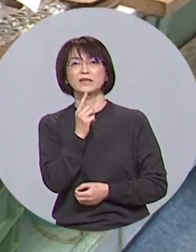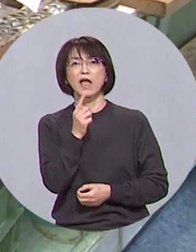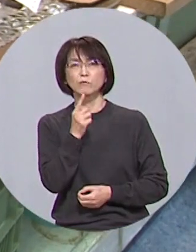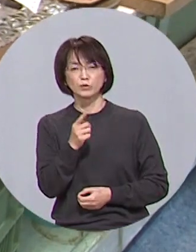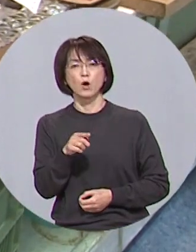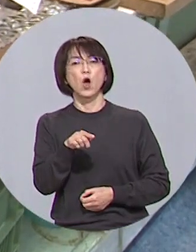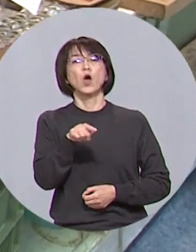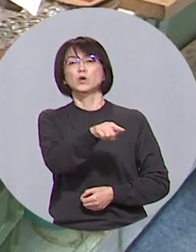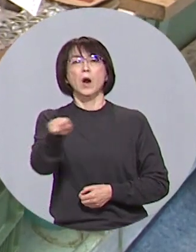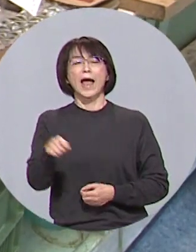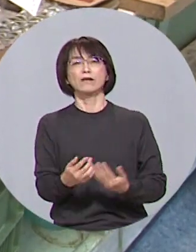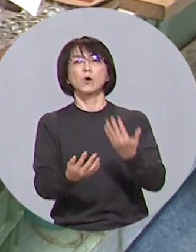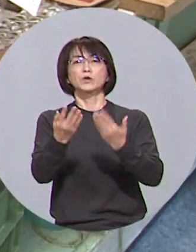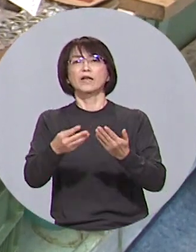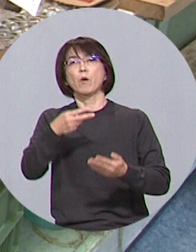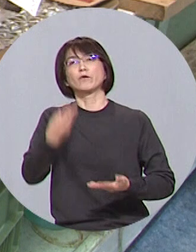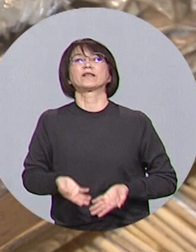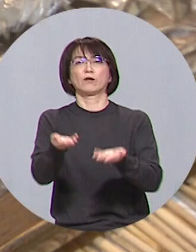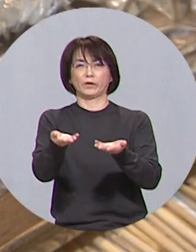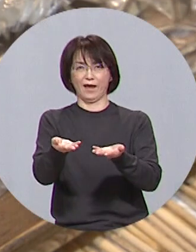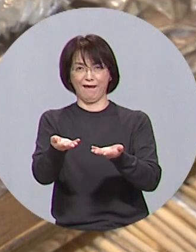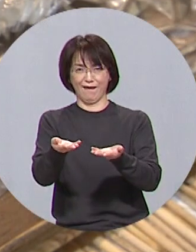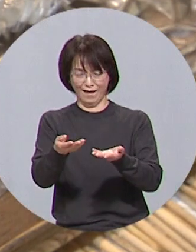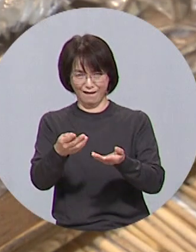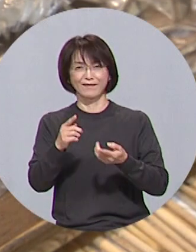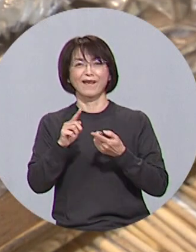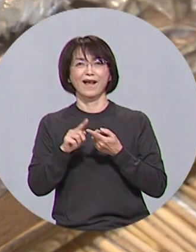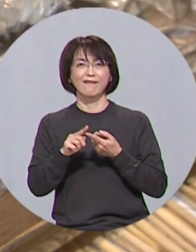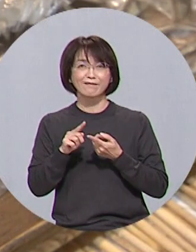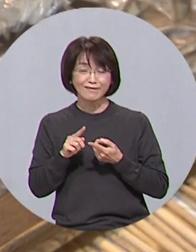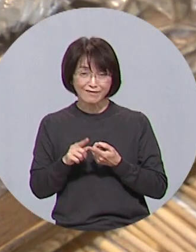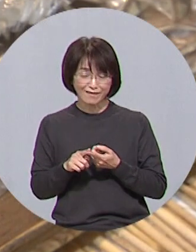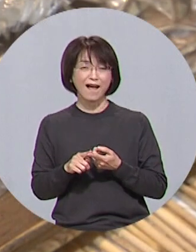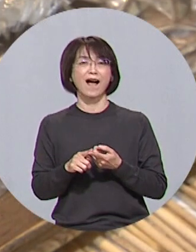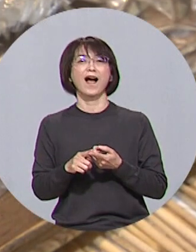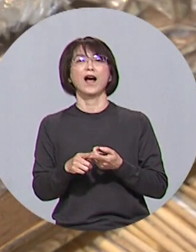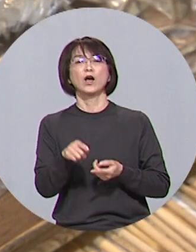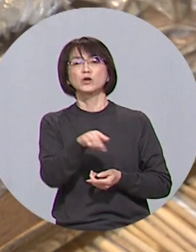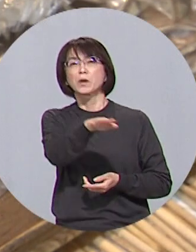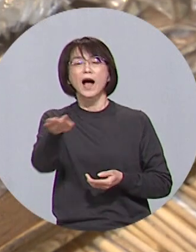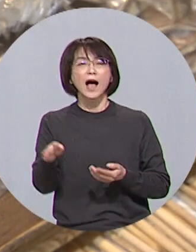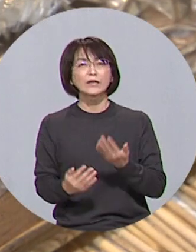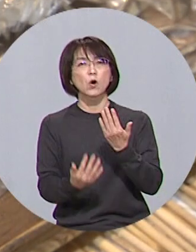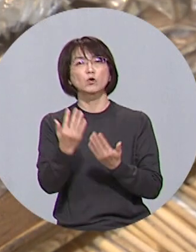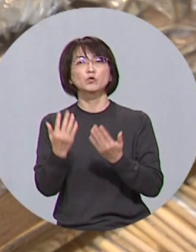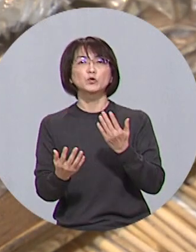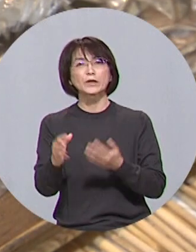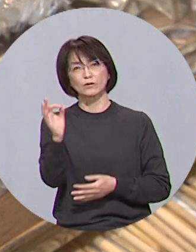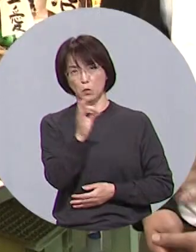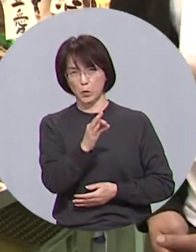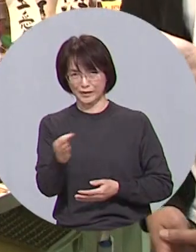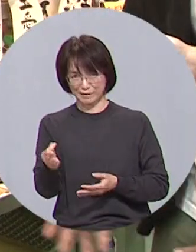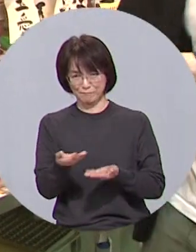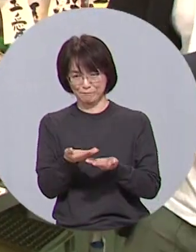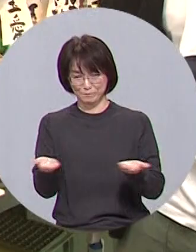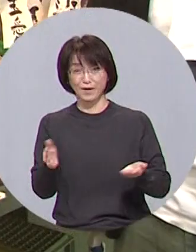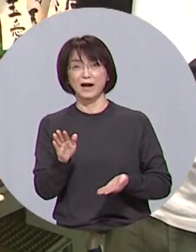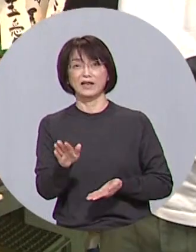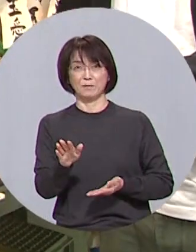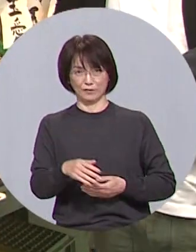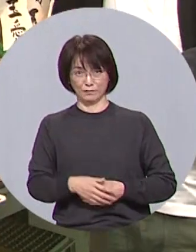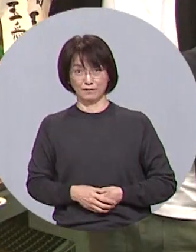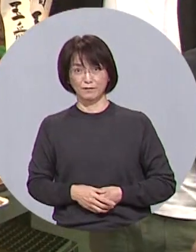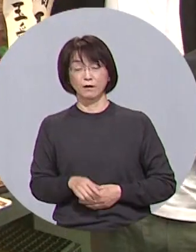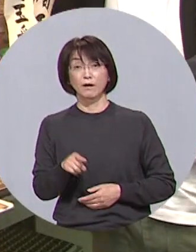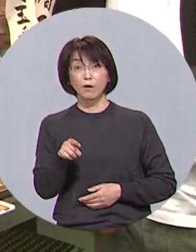そこら辺の草でも食わせておけにちなんだそこら辺の草商品が人気のスーパーです。 え、これそこら辺の草